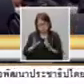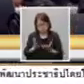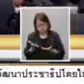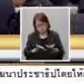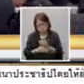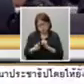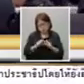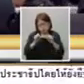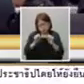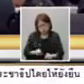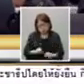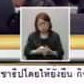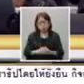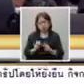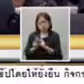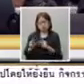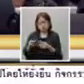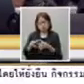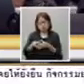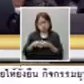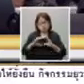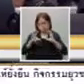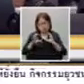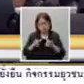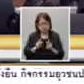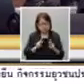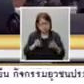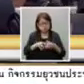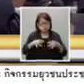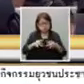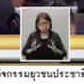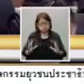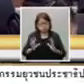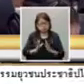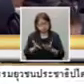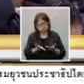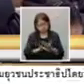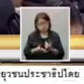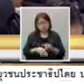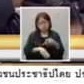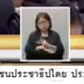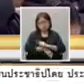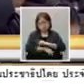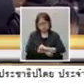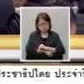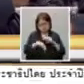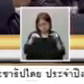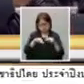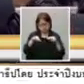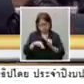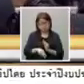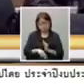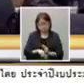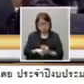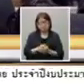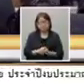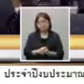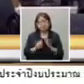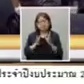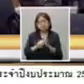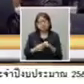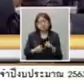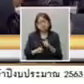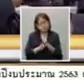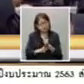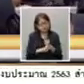ราได้คุยกันทั้งวิปรัฐบาลและวิปฝ่ายค้านและก็มีท่านประธานด้วยเราก็ใช้ในส่วนตรงนี้มาโดยต